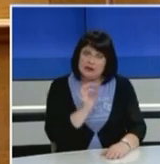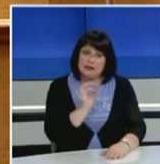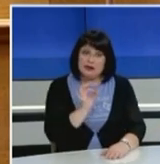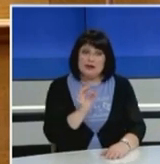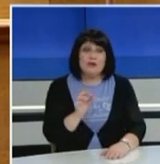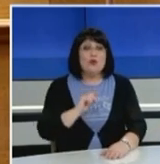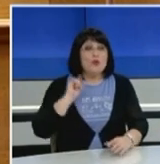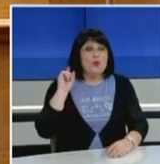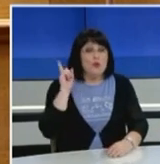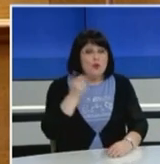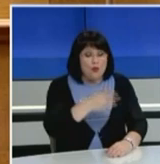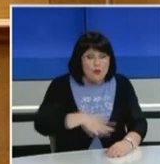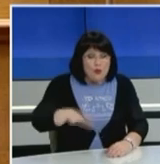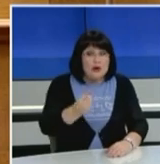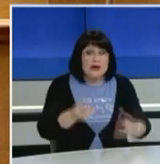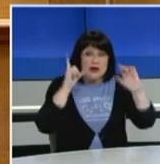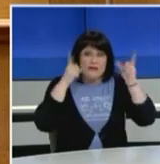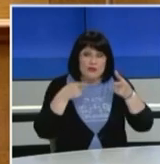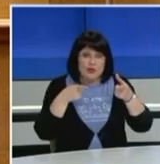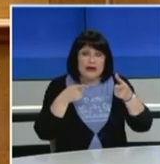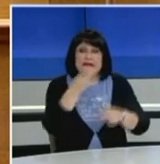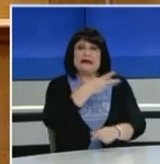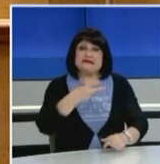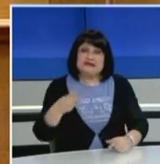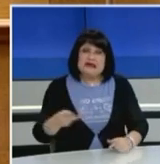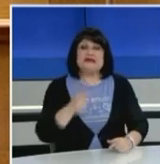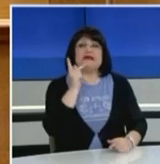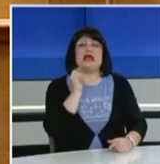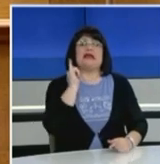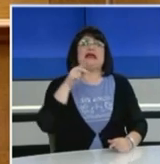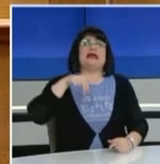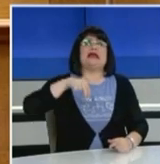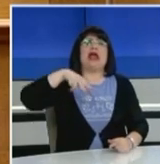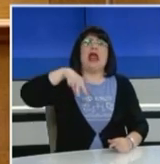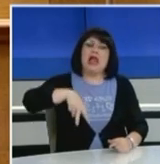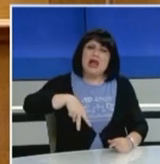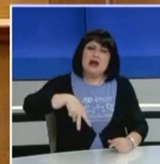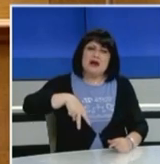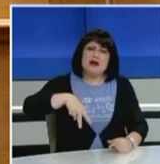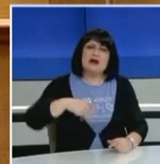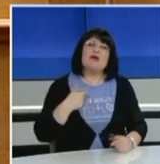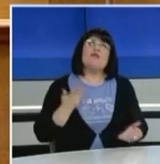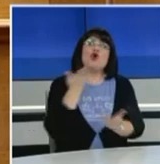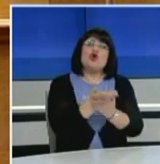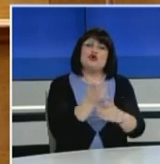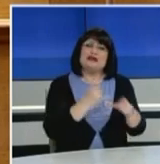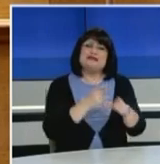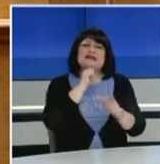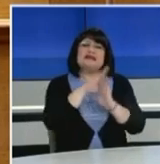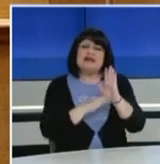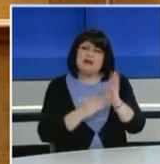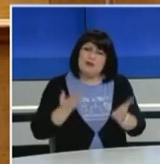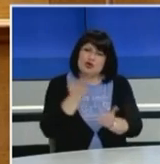σας, κύριοι της Νέας Δημοκρατίας, του ΣΥΡΙΖΑ, του ΚΙΝΑΛ, ακόμα και αυτή την πρόταση του ΚΚΕ στη